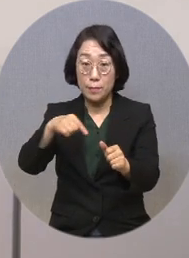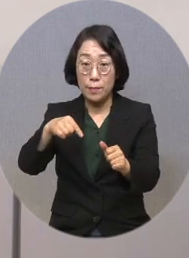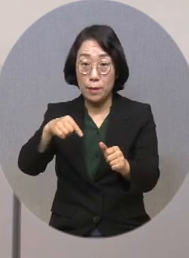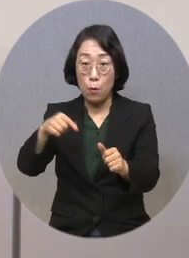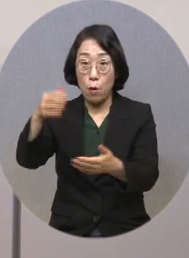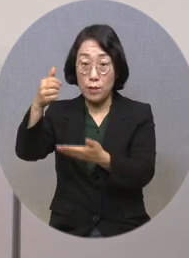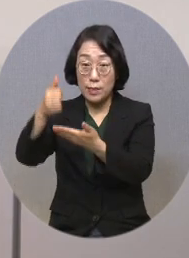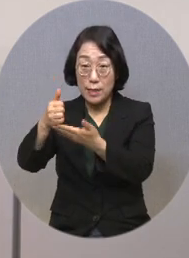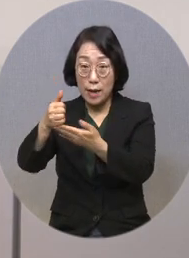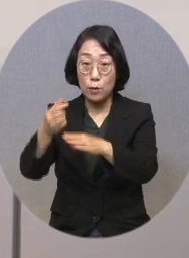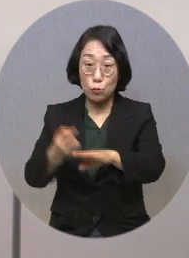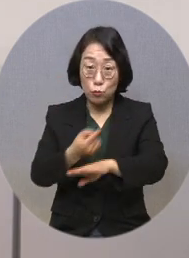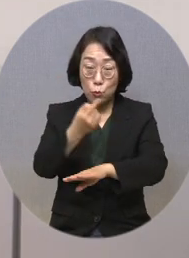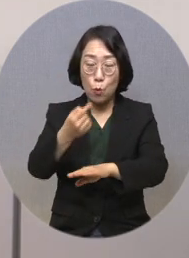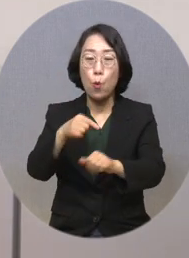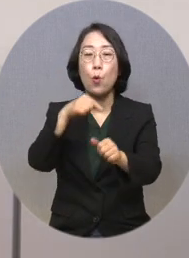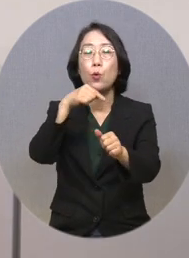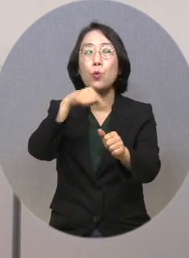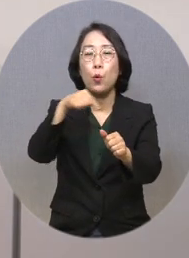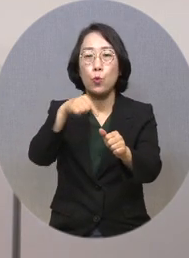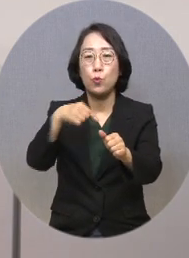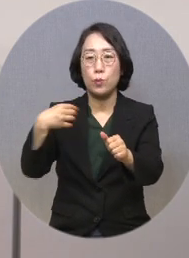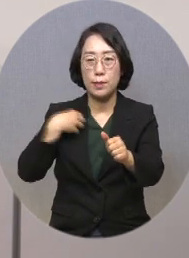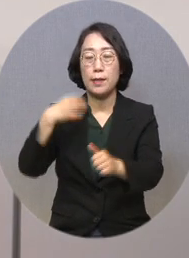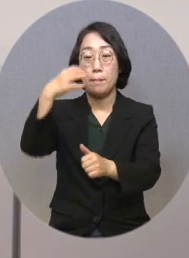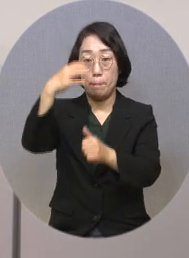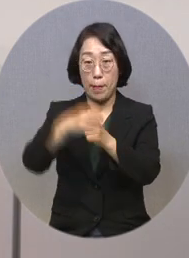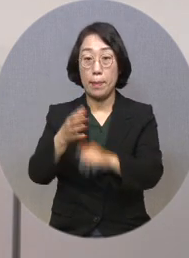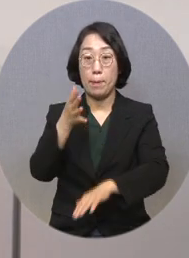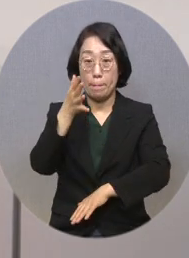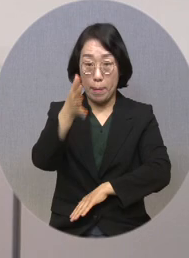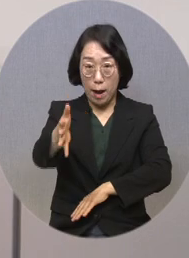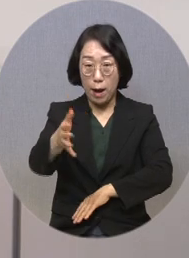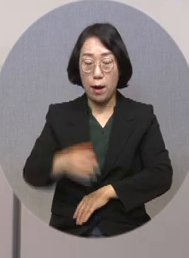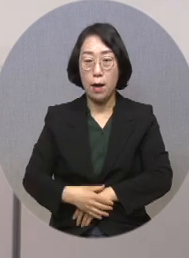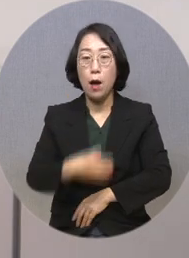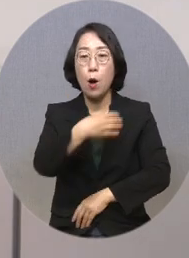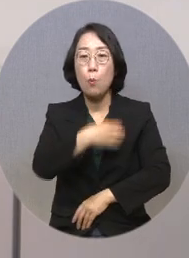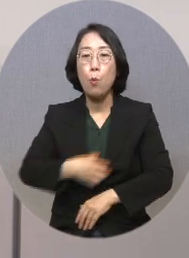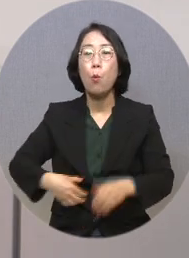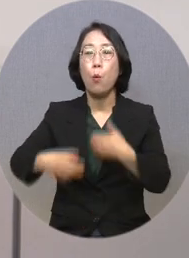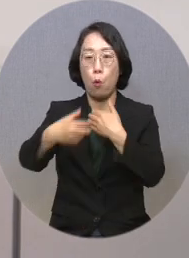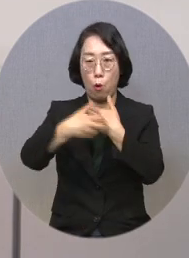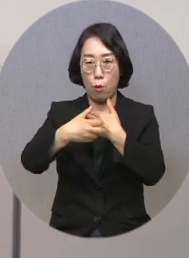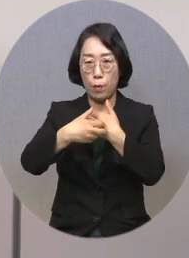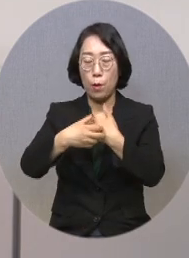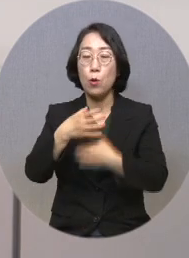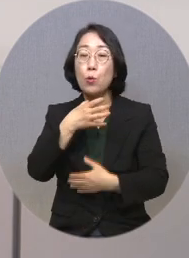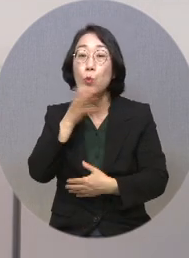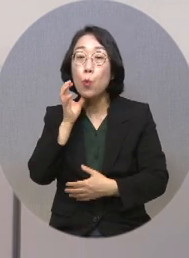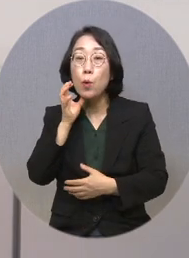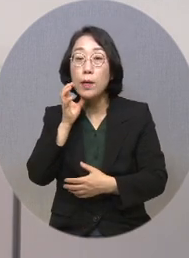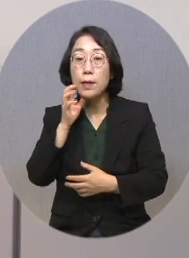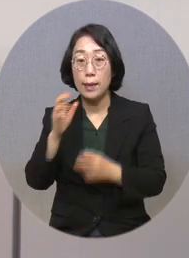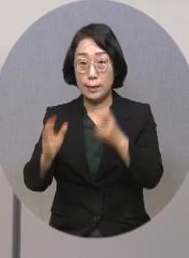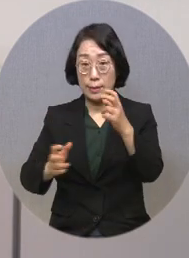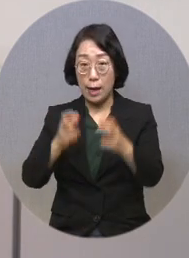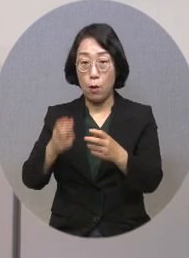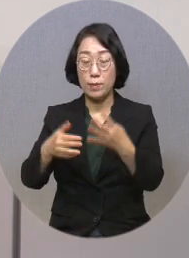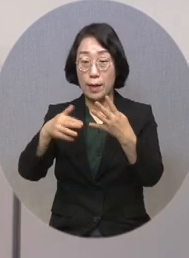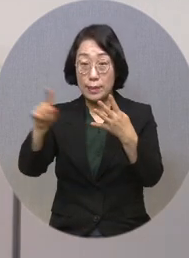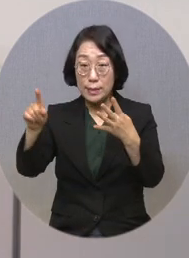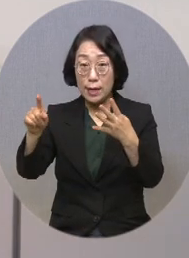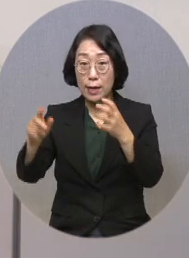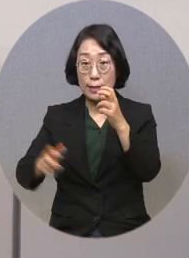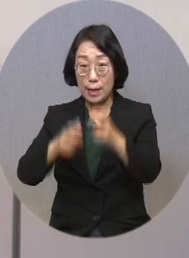계시지만 교육원장을 맡는 등 보건 및 노인복지사업과 4차 산업시대에 맞는